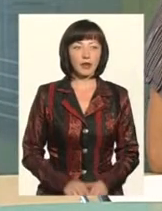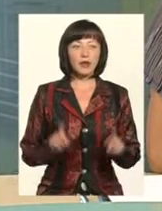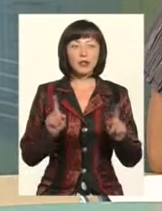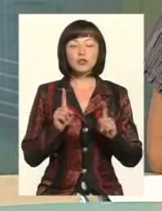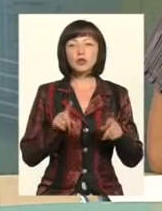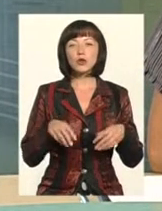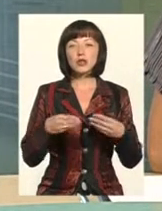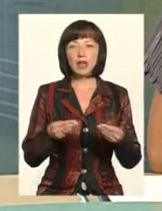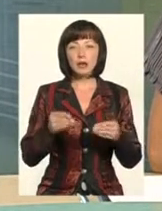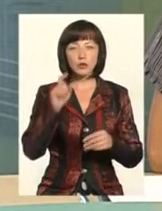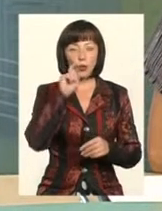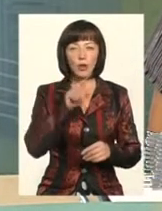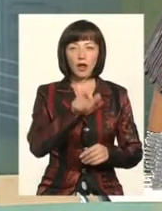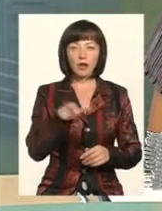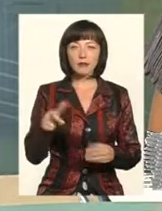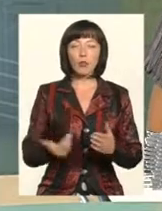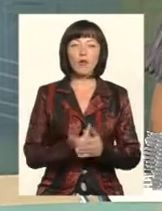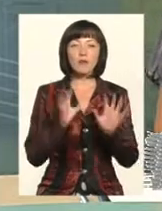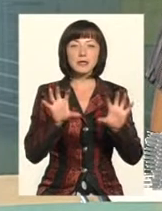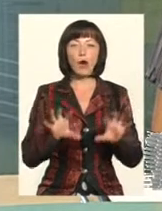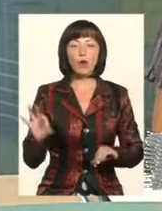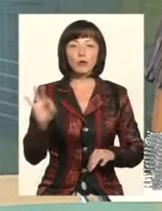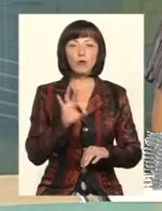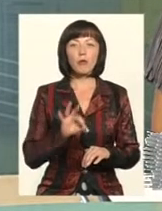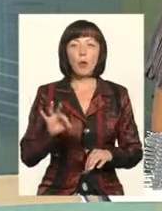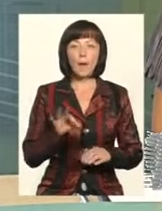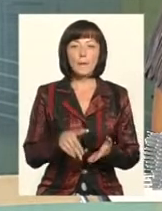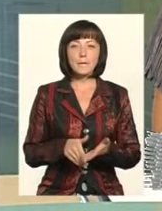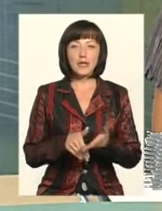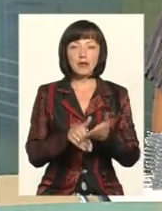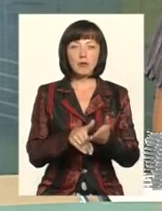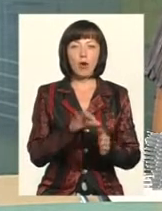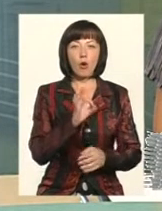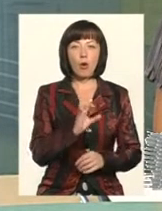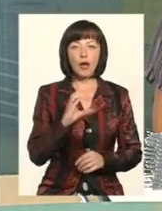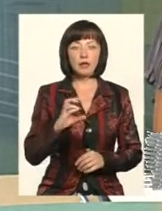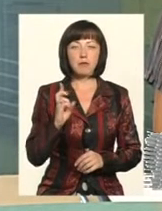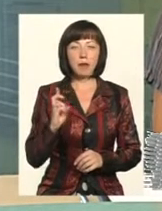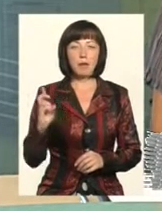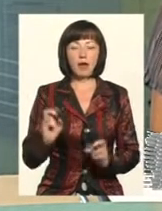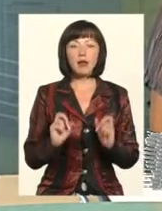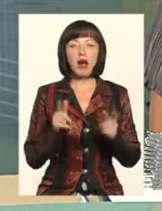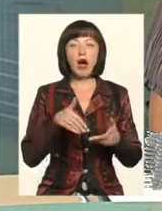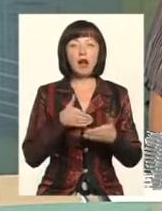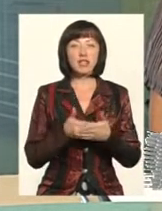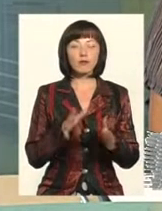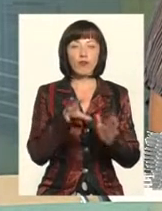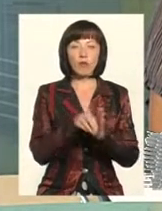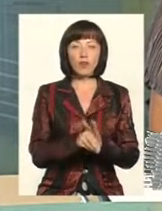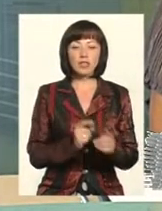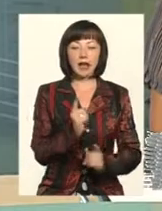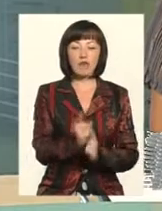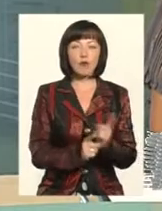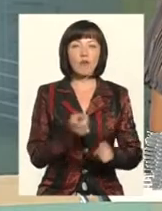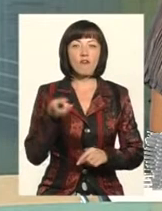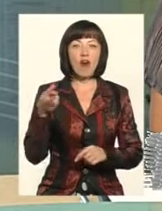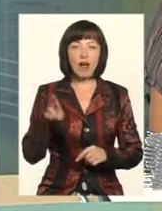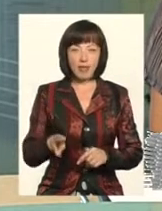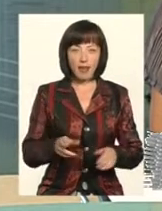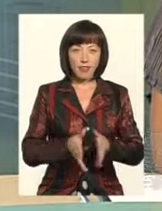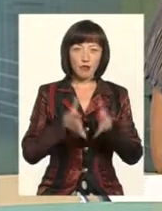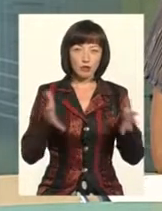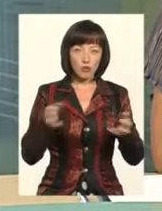Що дасть українцям новий закон про підтримку ОСББ? Наскільки активно впроваджується реформування у